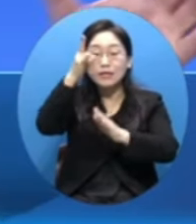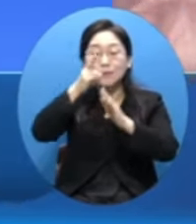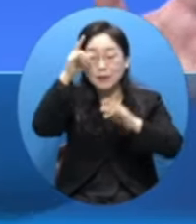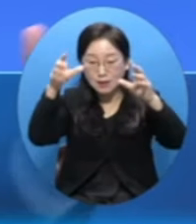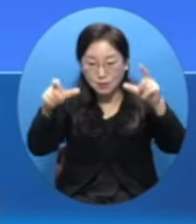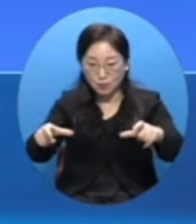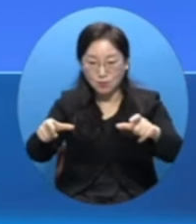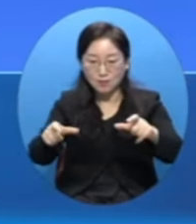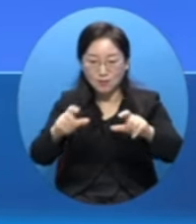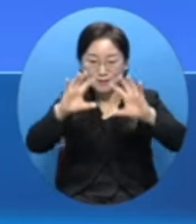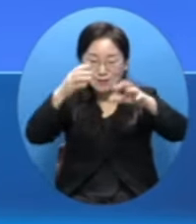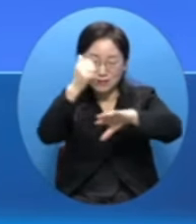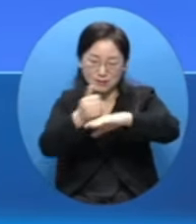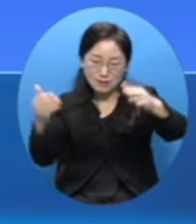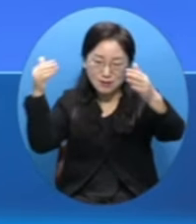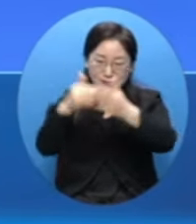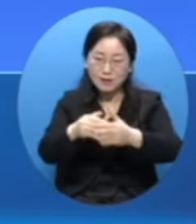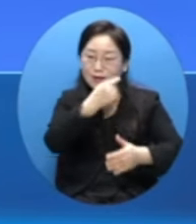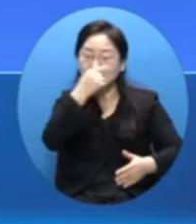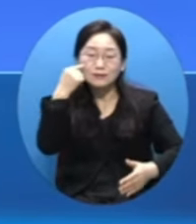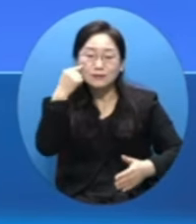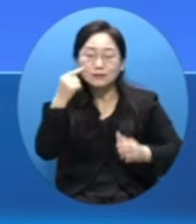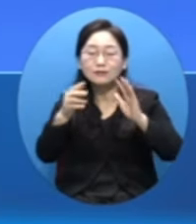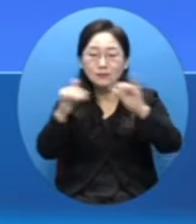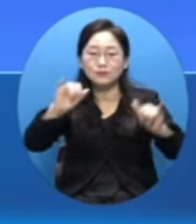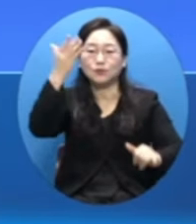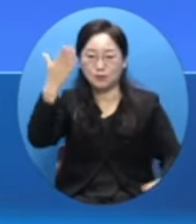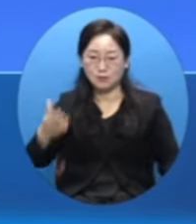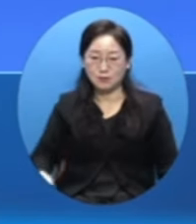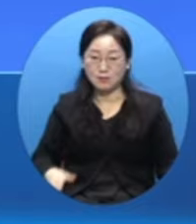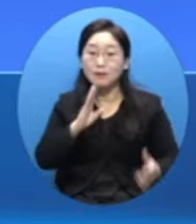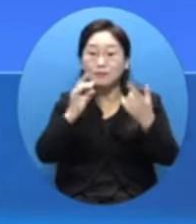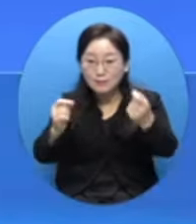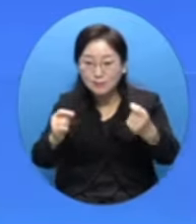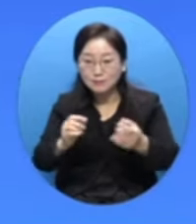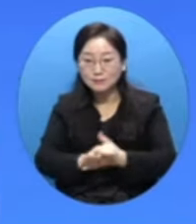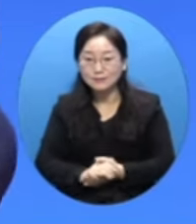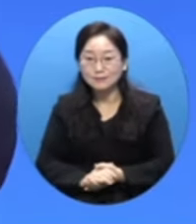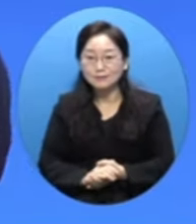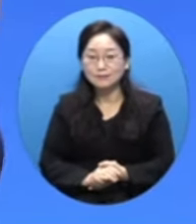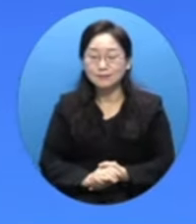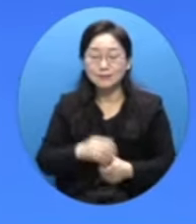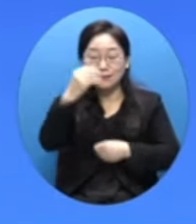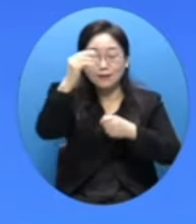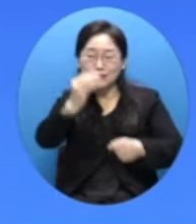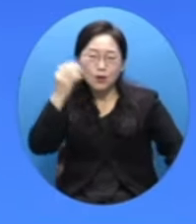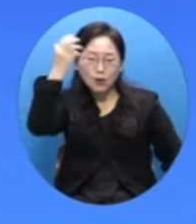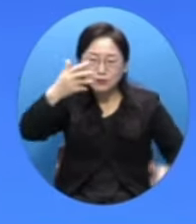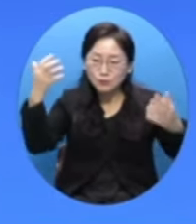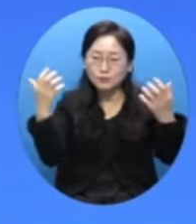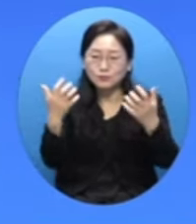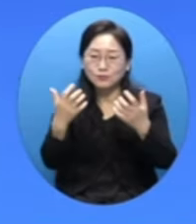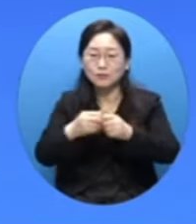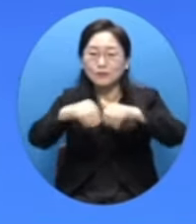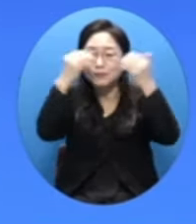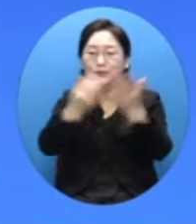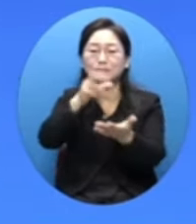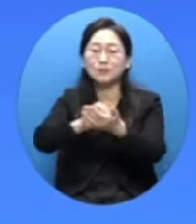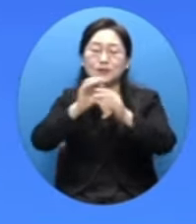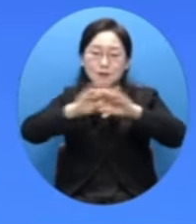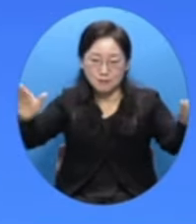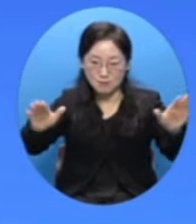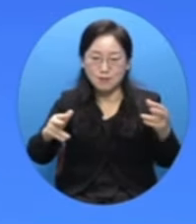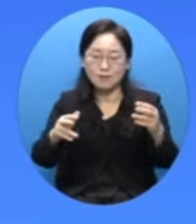땅 끝까지 이르러 내 증인이 되리라 하시니라. 아멘. 성령 충만만이 모든 문제 해결의